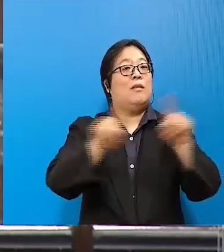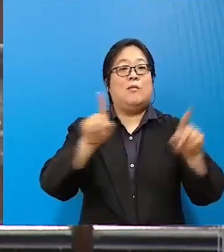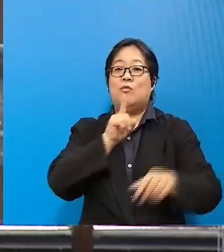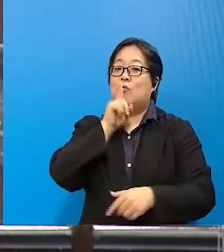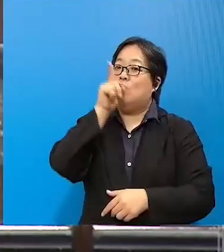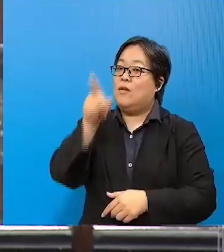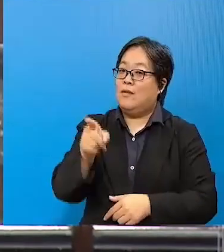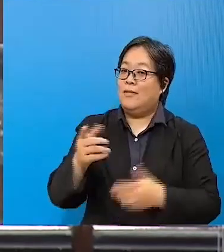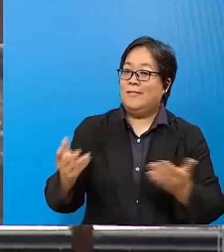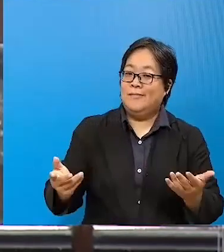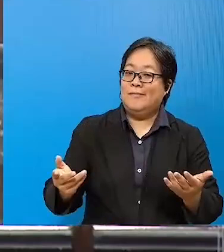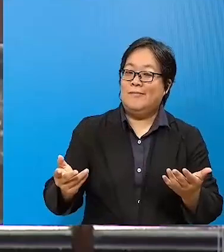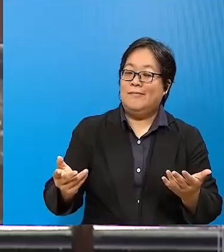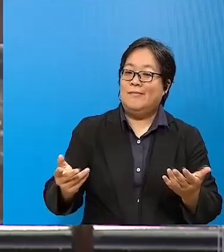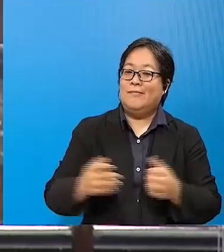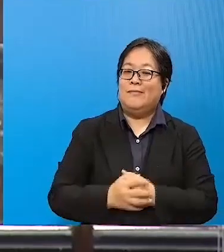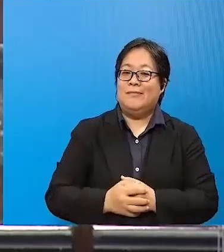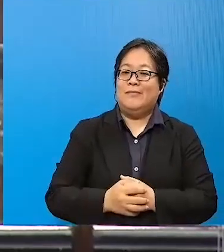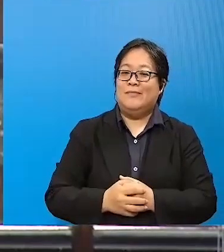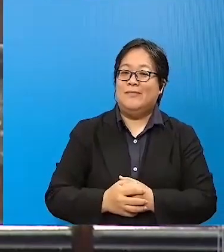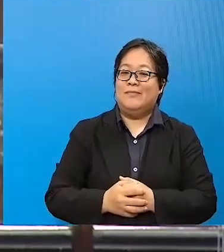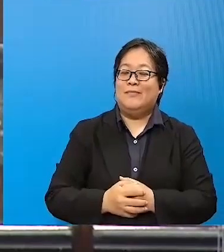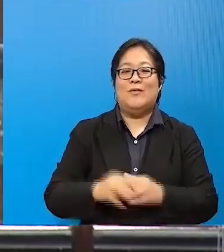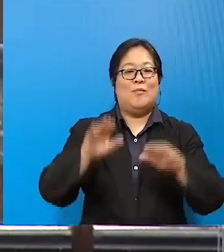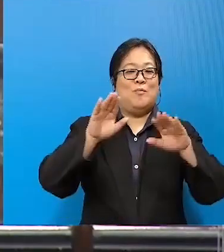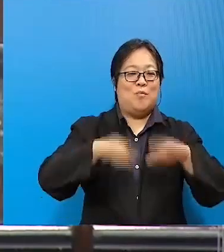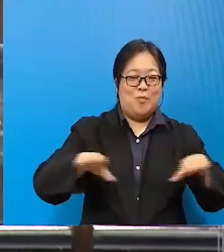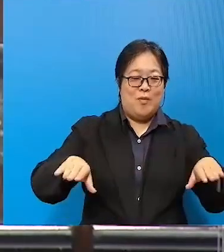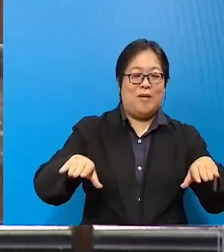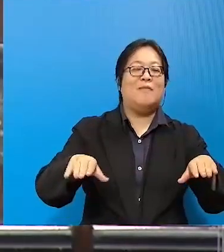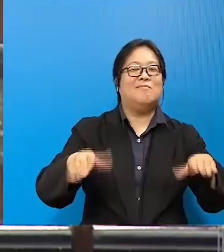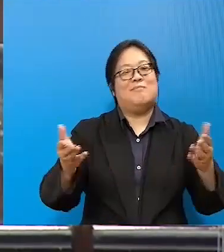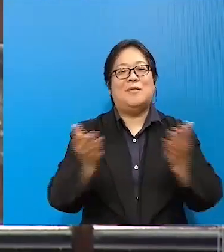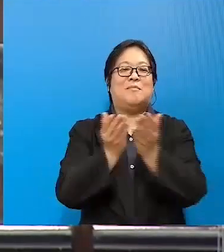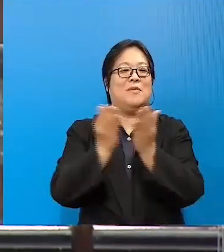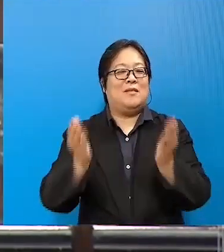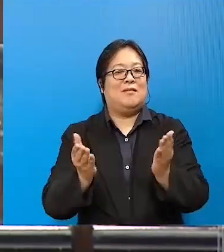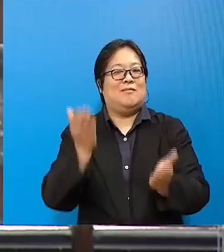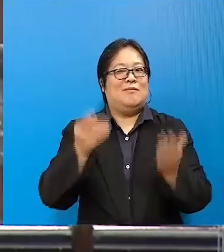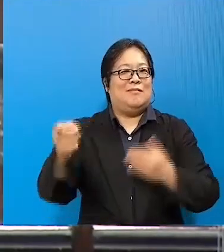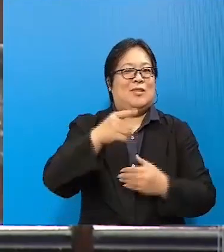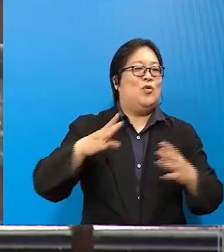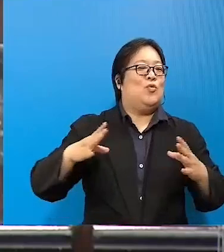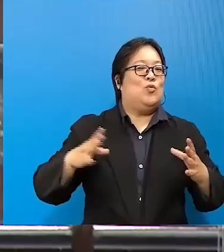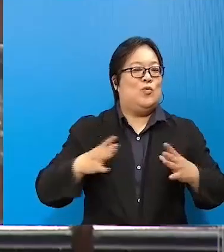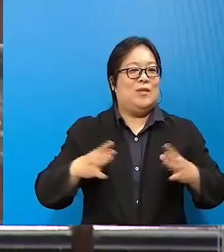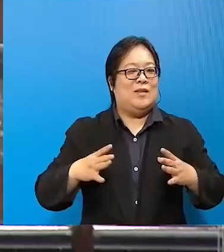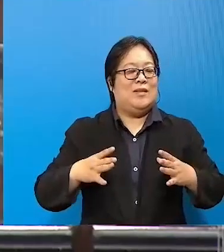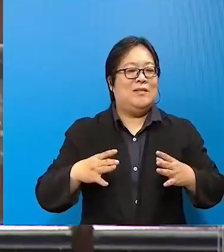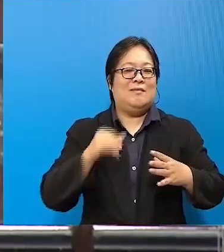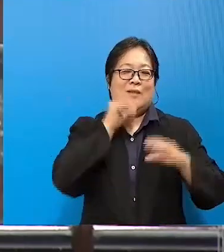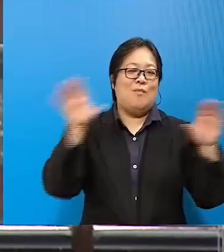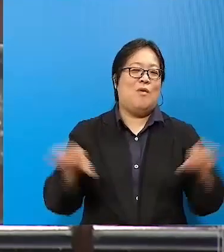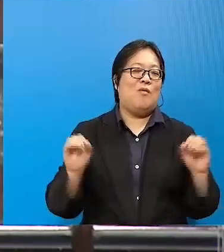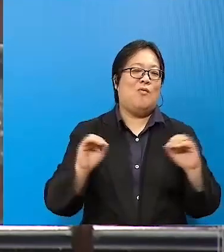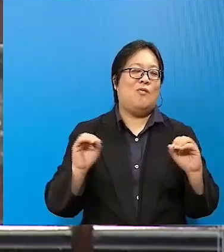reality, murid-murid atau pelajar-pelajar, mungkin mereka akan cuti. Dia tak